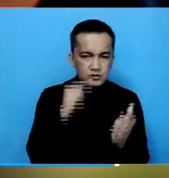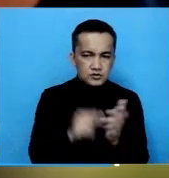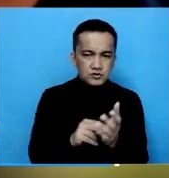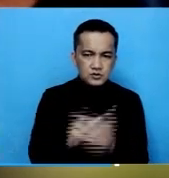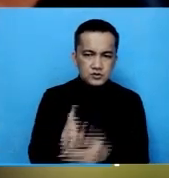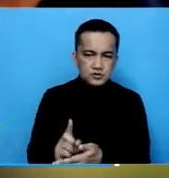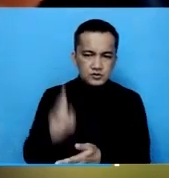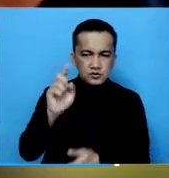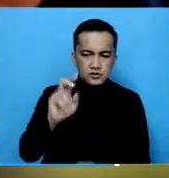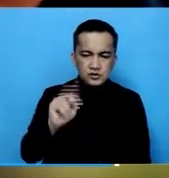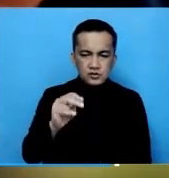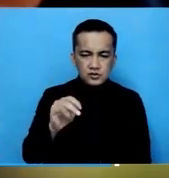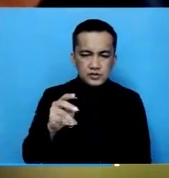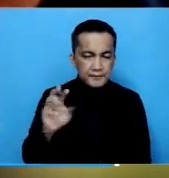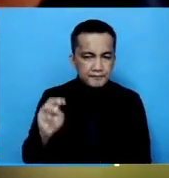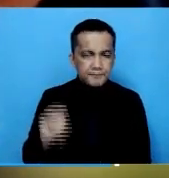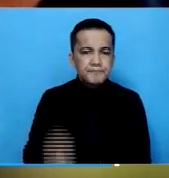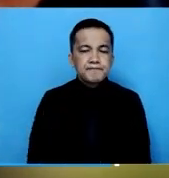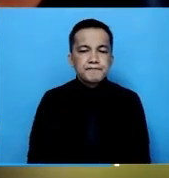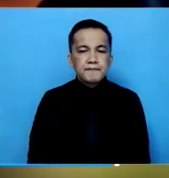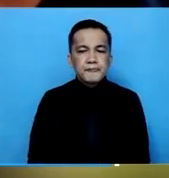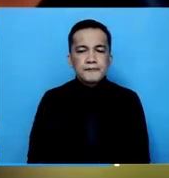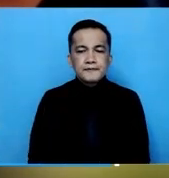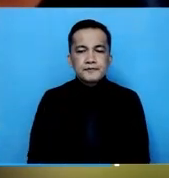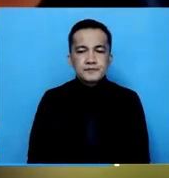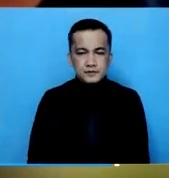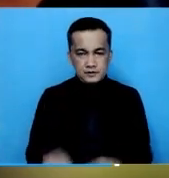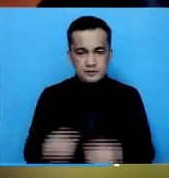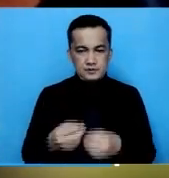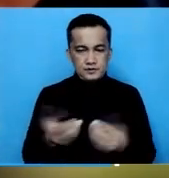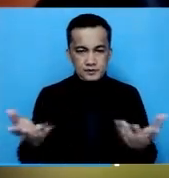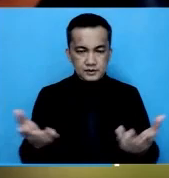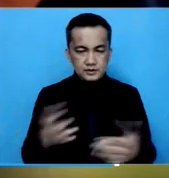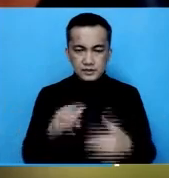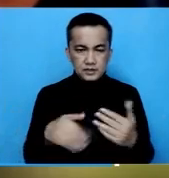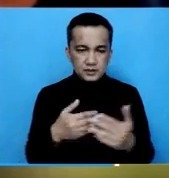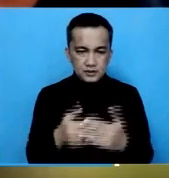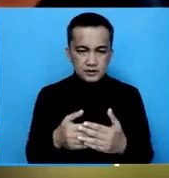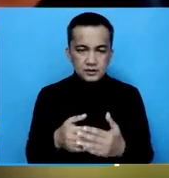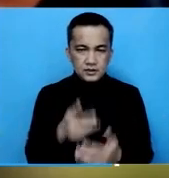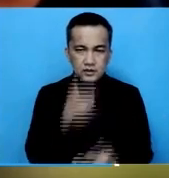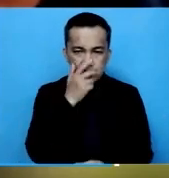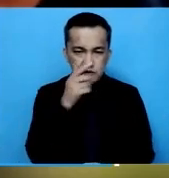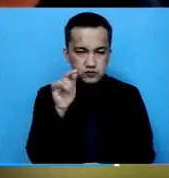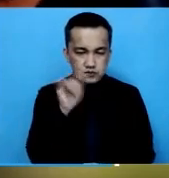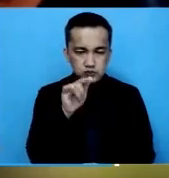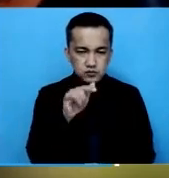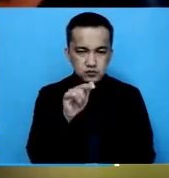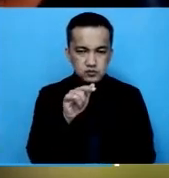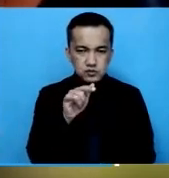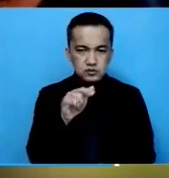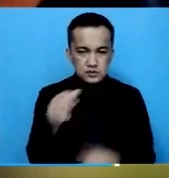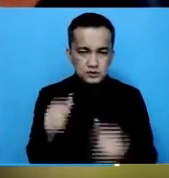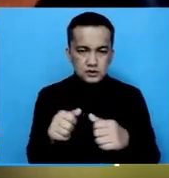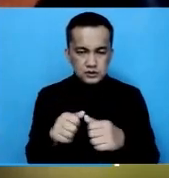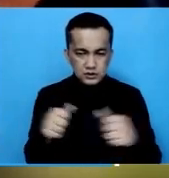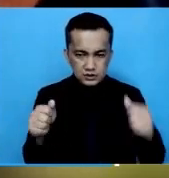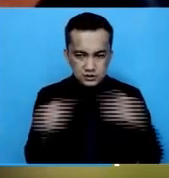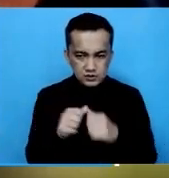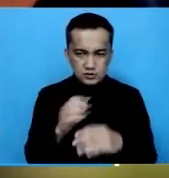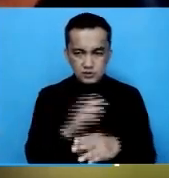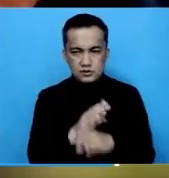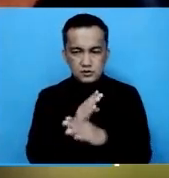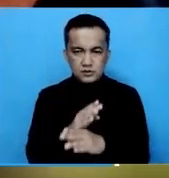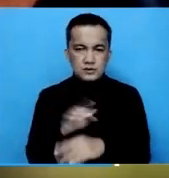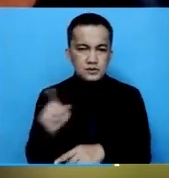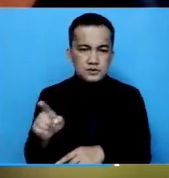or NOTAM, kung saan binibigay ito sa lahat ng mga piloto na lumilipad sa area para i-avoid